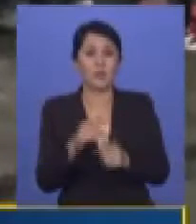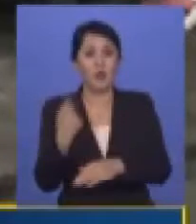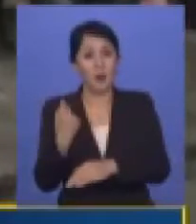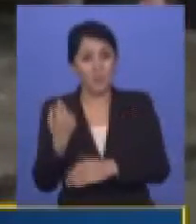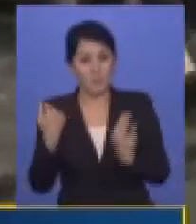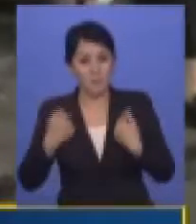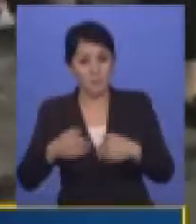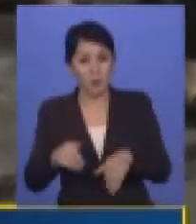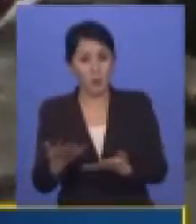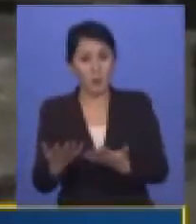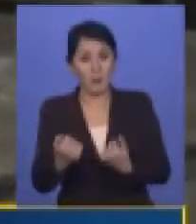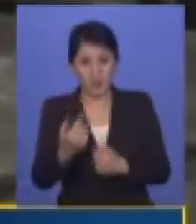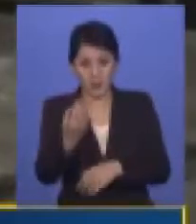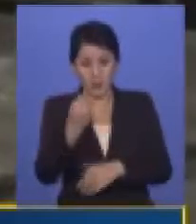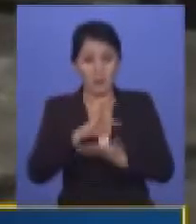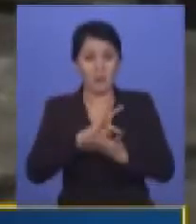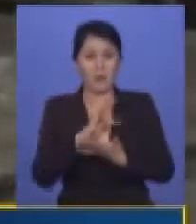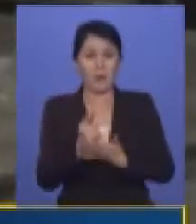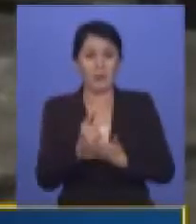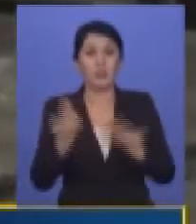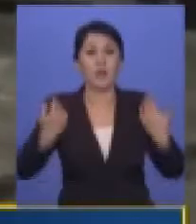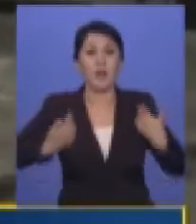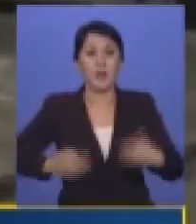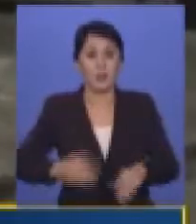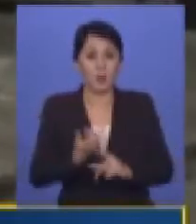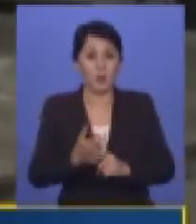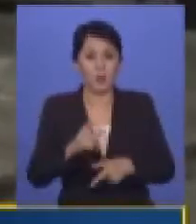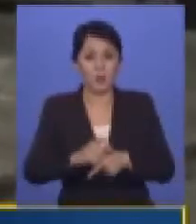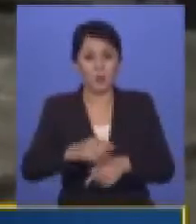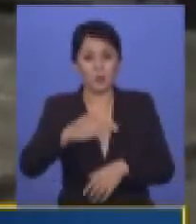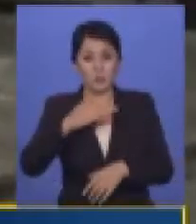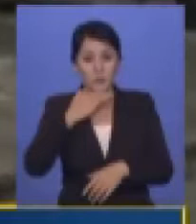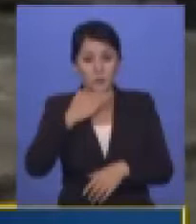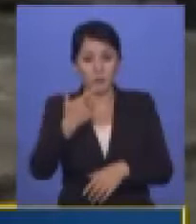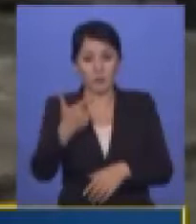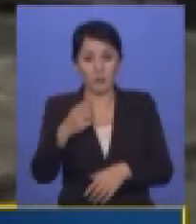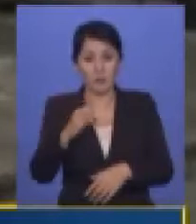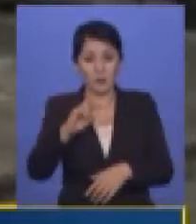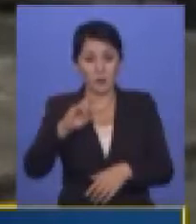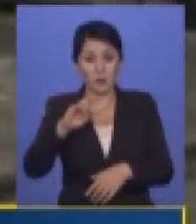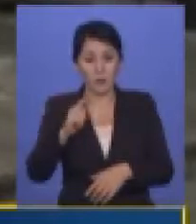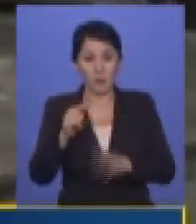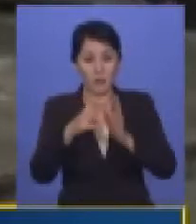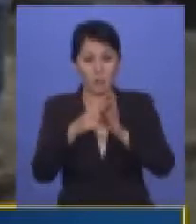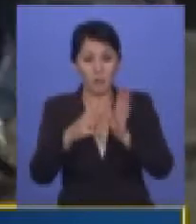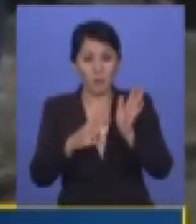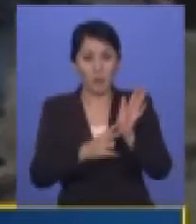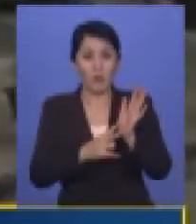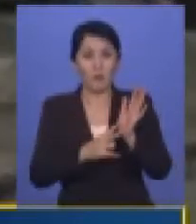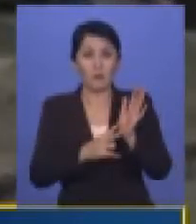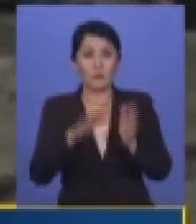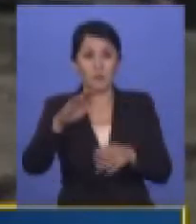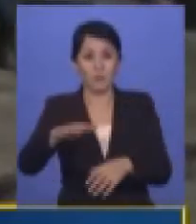Кейде азық-түліктерді береміз. Бізде киімдер өте көп. Кей отбасылар кейде газельмен де әкетеді. Мысалы, өткен демалыс күнінде 18-ші баласын күтіп